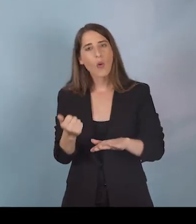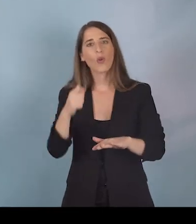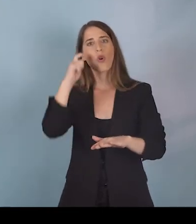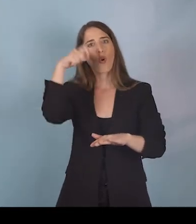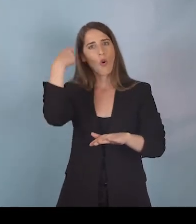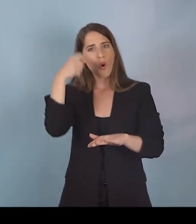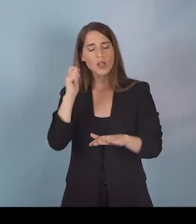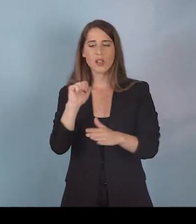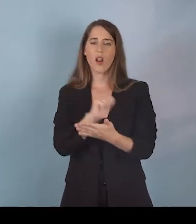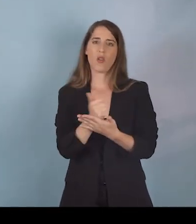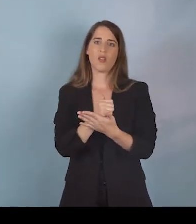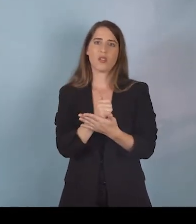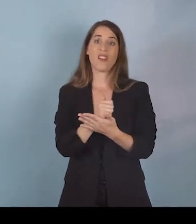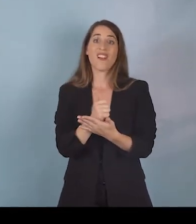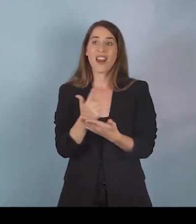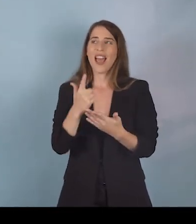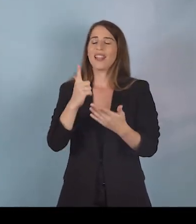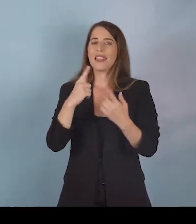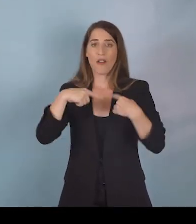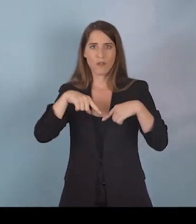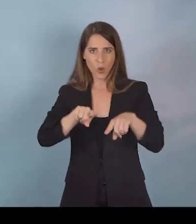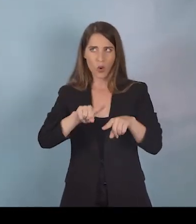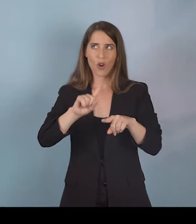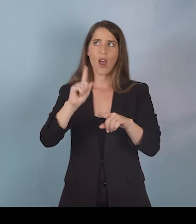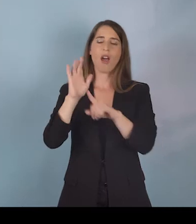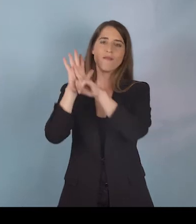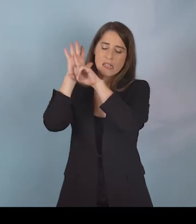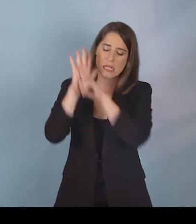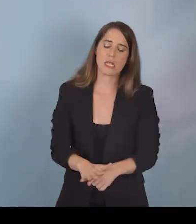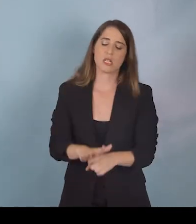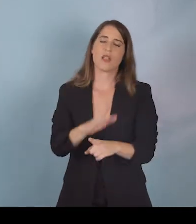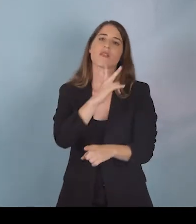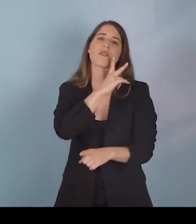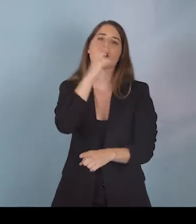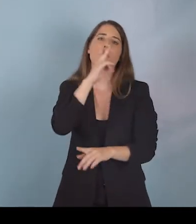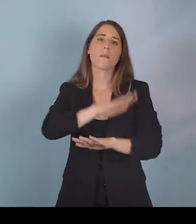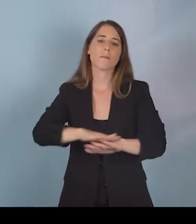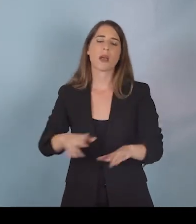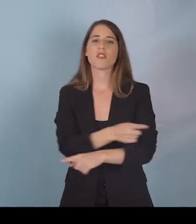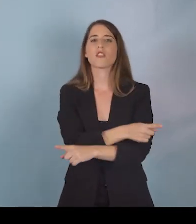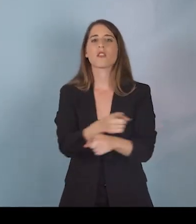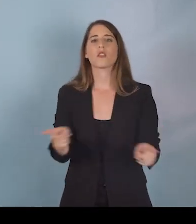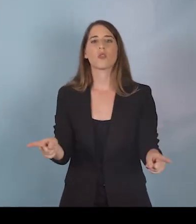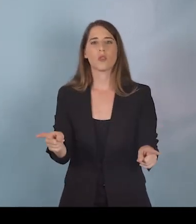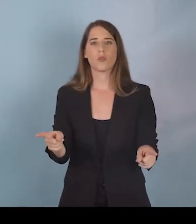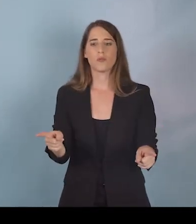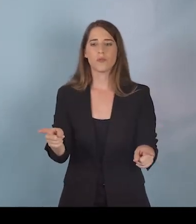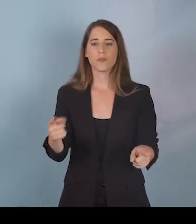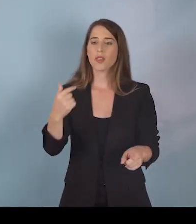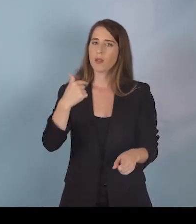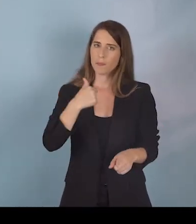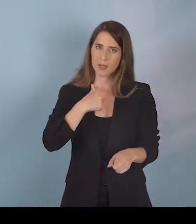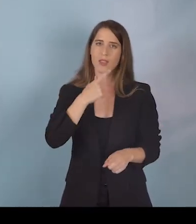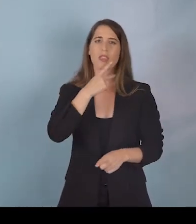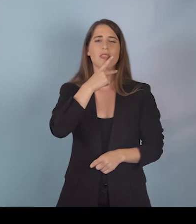αυτό σημαίνει ότι καταπατάμε τα δικαιώματα των παιδιών. Όχι τα δικαιώματα των ΛΟΑΤΚΙ ανθρώπων. Εμείς το δικαίωμά μας στη